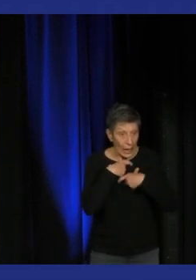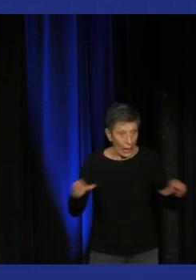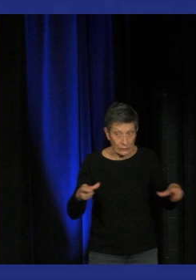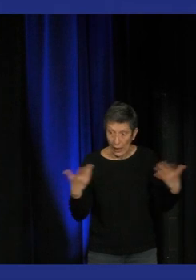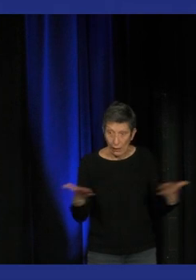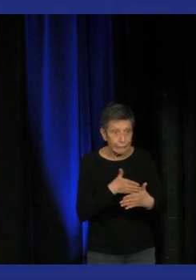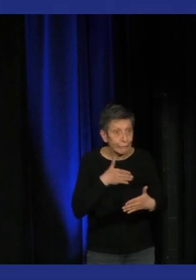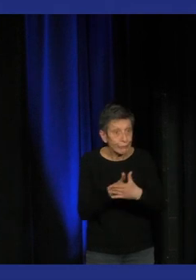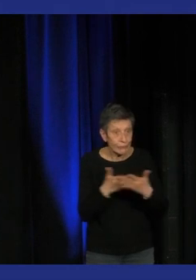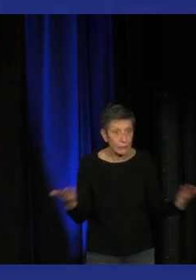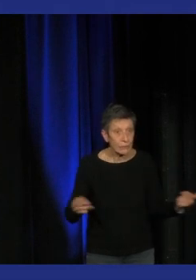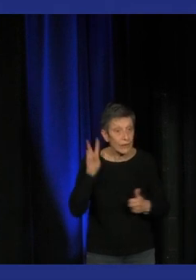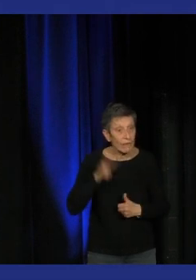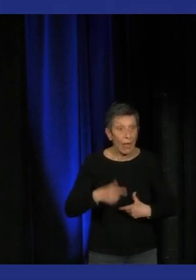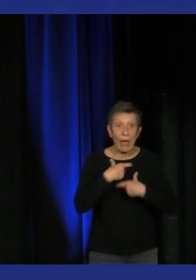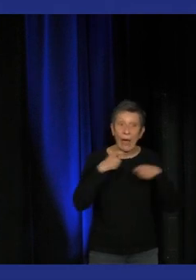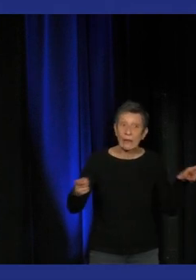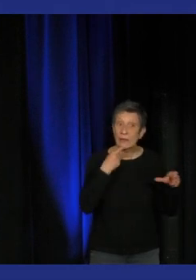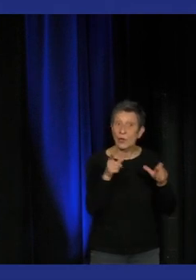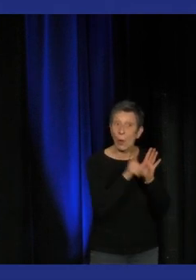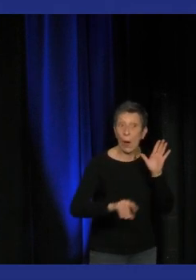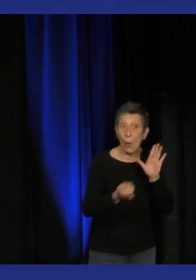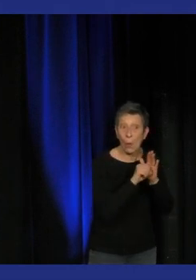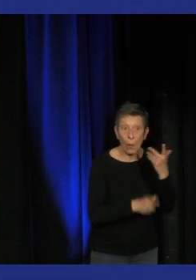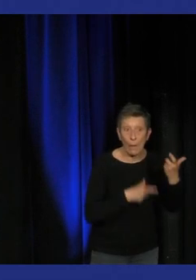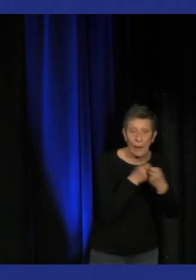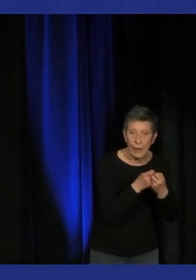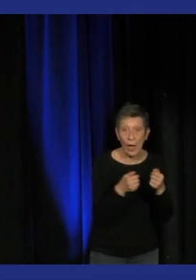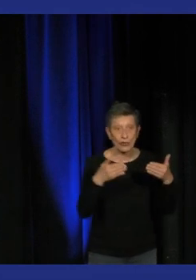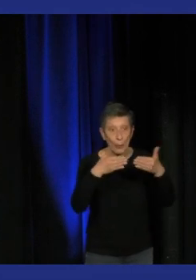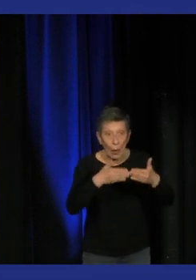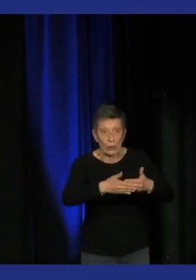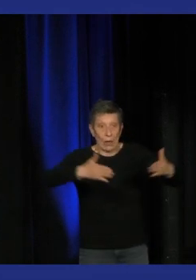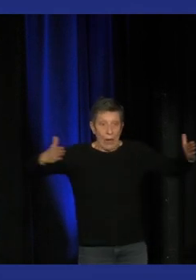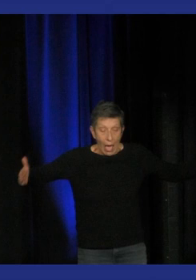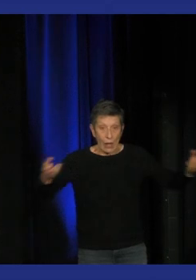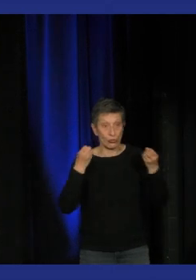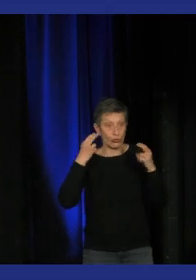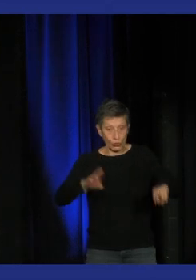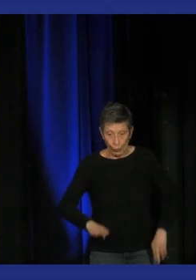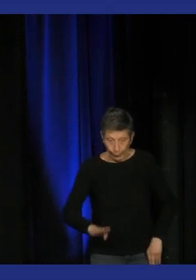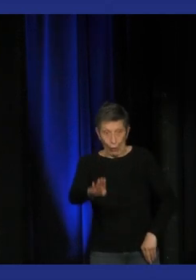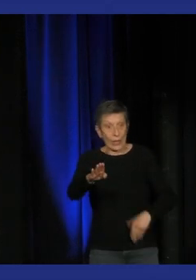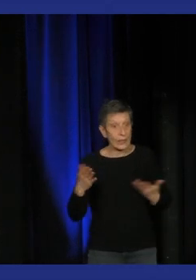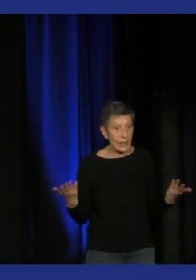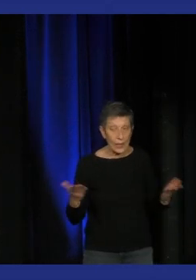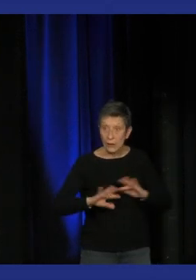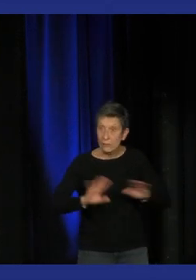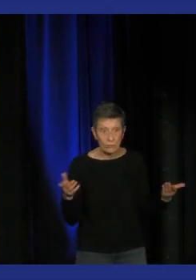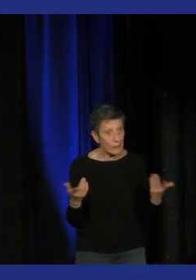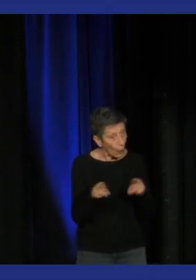pas qu'une affaire de porte large, de logo aménagé ou de plan incliné, c'est aussi une affaire humaine d'accueil et